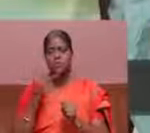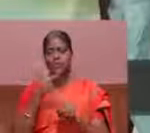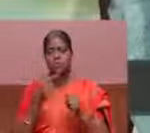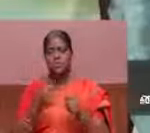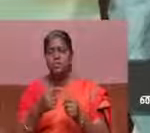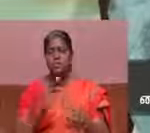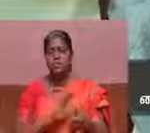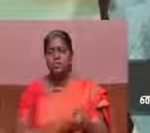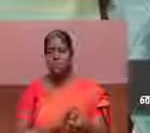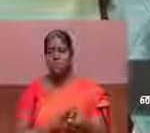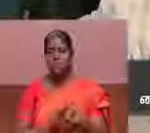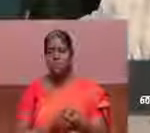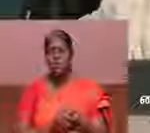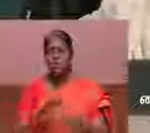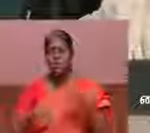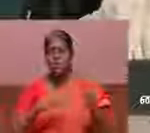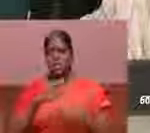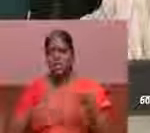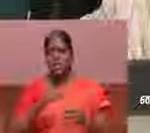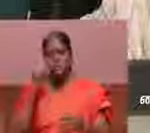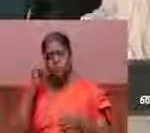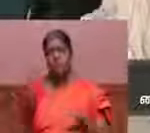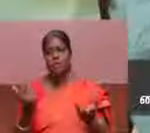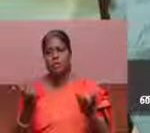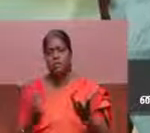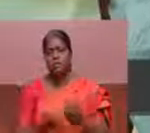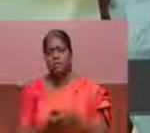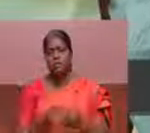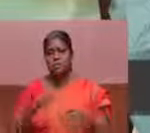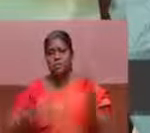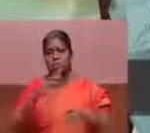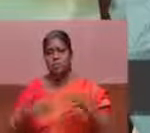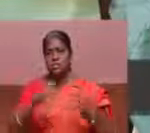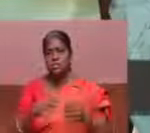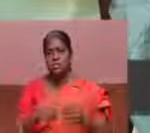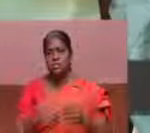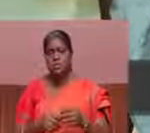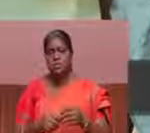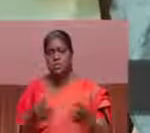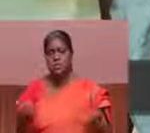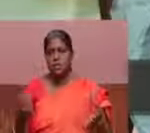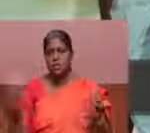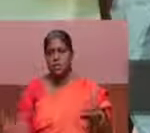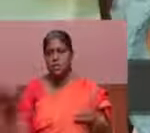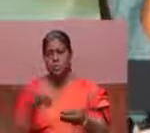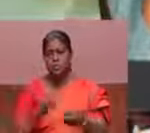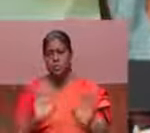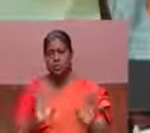வைங்க. சைகை செய்யும் போது உங்கள் கைகளில் இதுவும் வைத்துக் கொள்ளக்கூடாது. பேசும் பொழுது உங்கள் உதட்டை மறைத்து